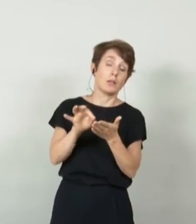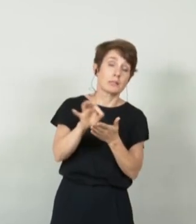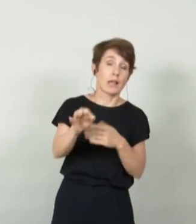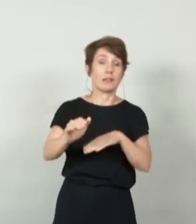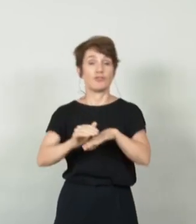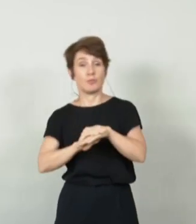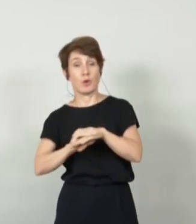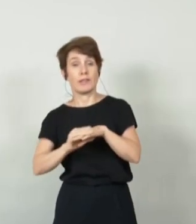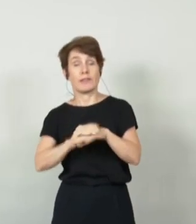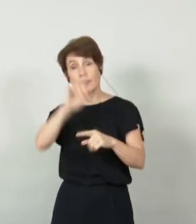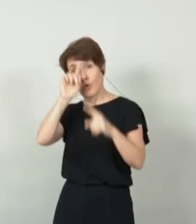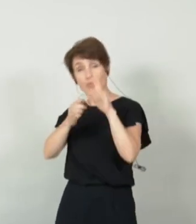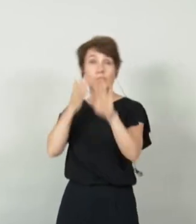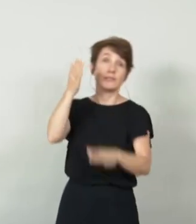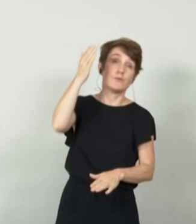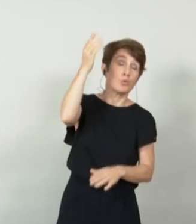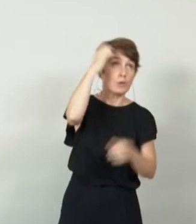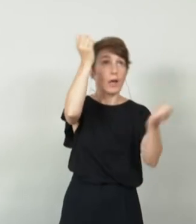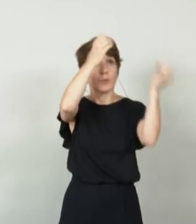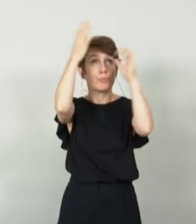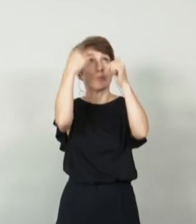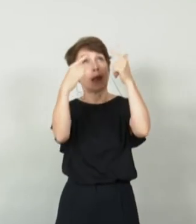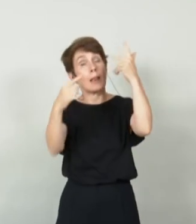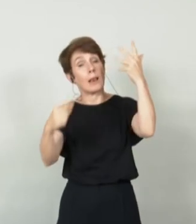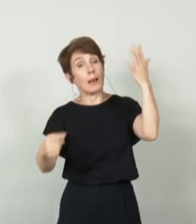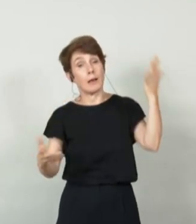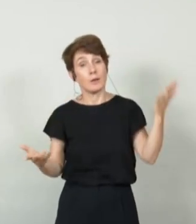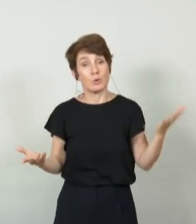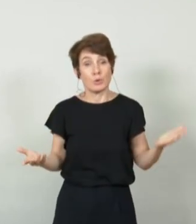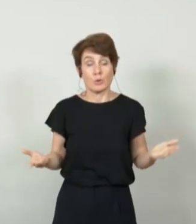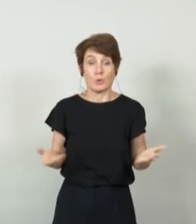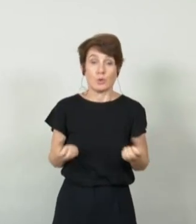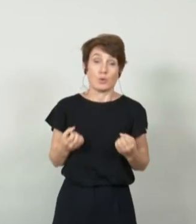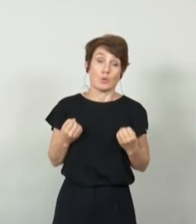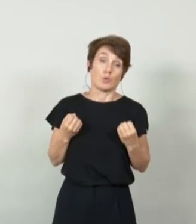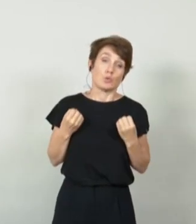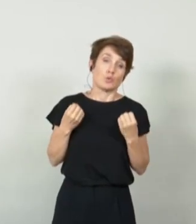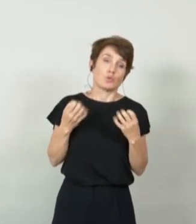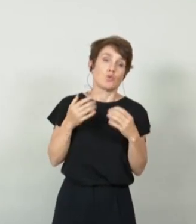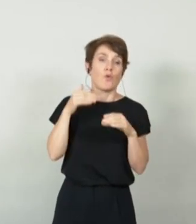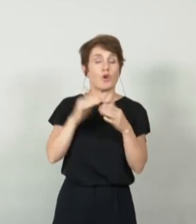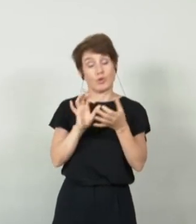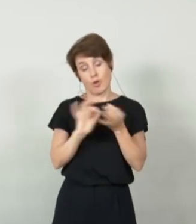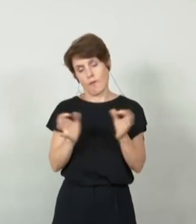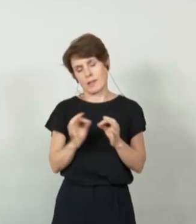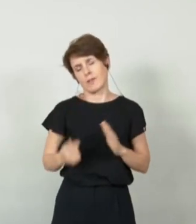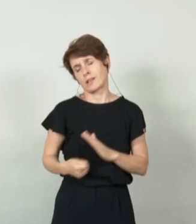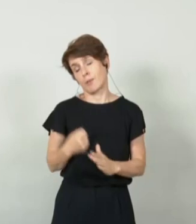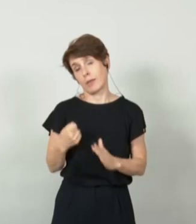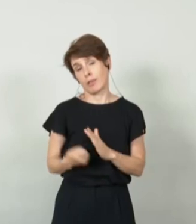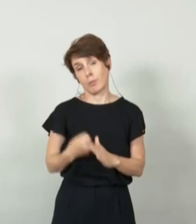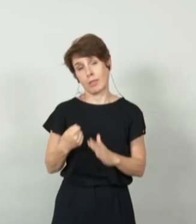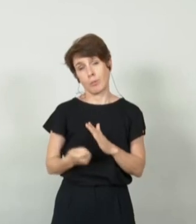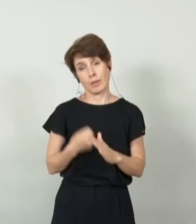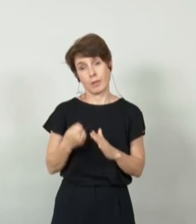pour le futur il y a souvent un énorme remplissage répétitif d'ailleurs je signale que on